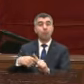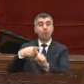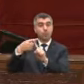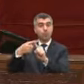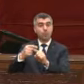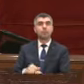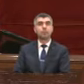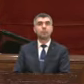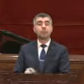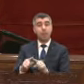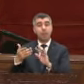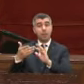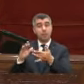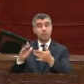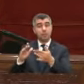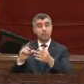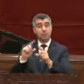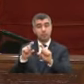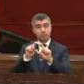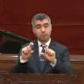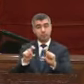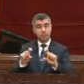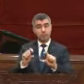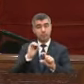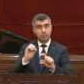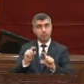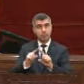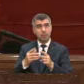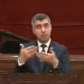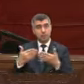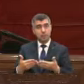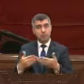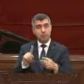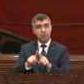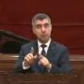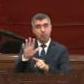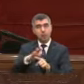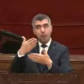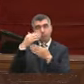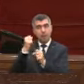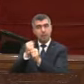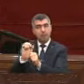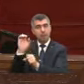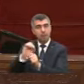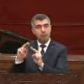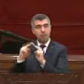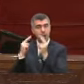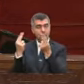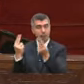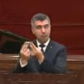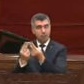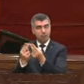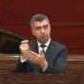شفتوا في البوابة الوطنية للشكايات اليوم كاين البروفيل ديال الأميغو اللي من خلاله المغاربة